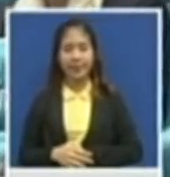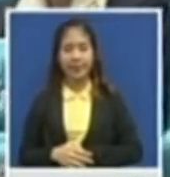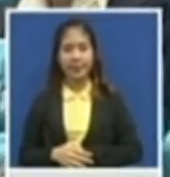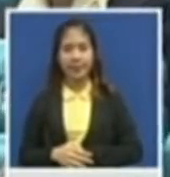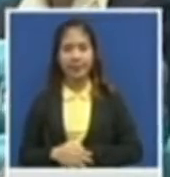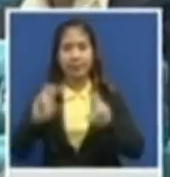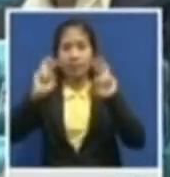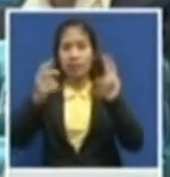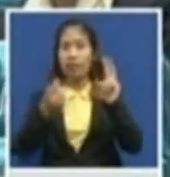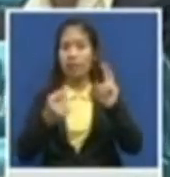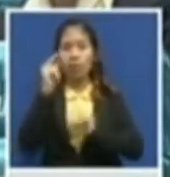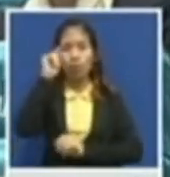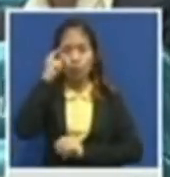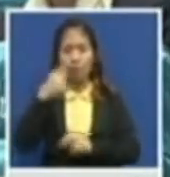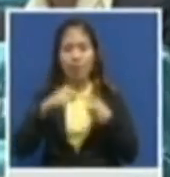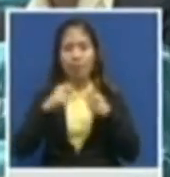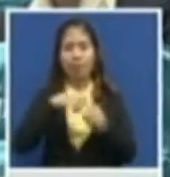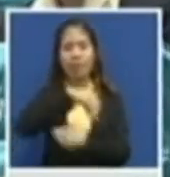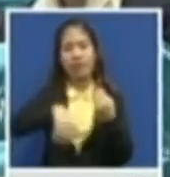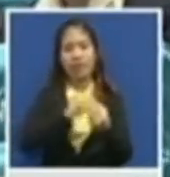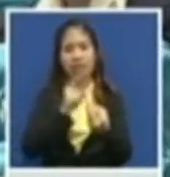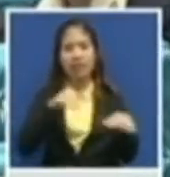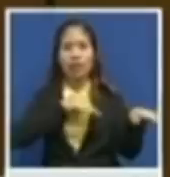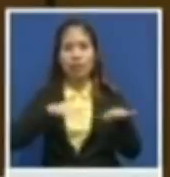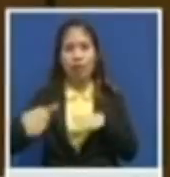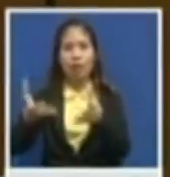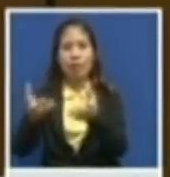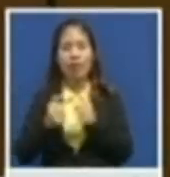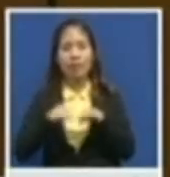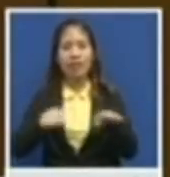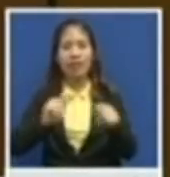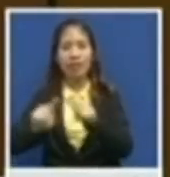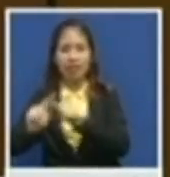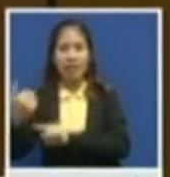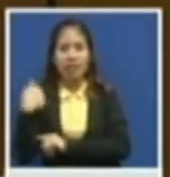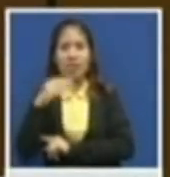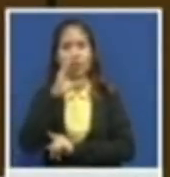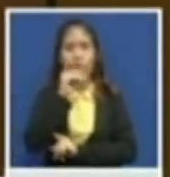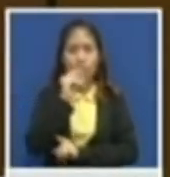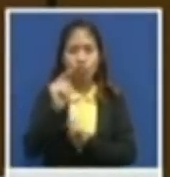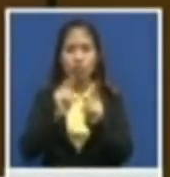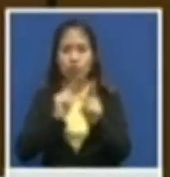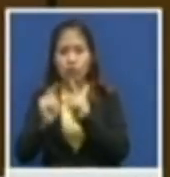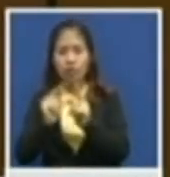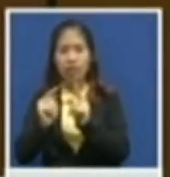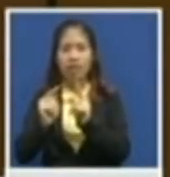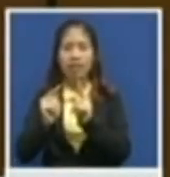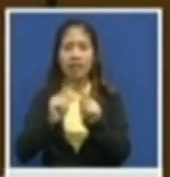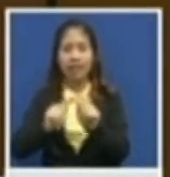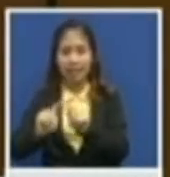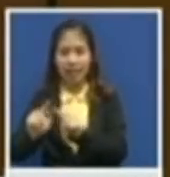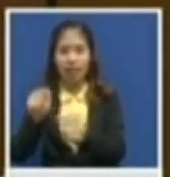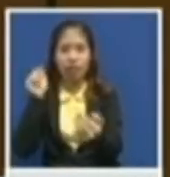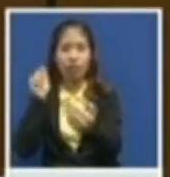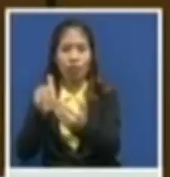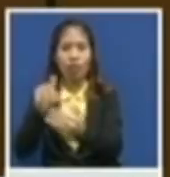เรื่องอะไรไม่รู้ปัญหาเศรษฐกิจเราเตรียมมาตรการต่างๆหลายอย่างทั้งพูดคุยทั้งเจรจาหาลือนะกับประเทศเ